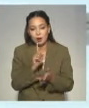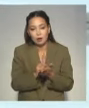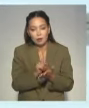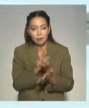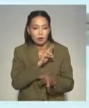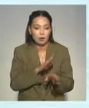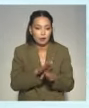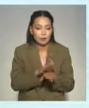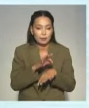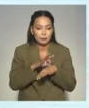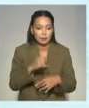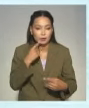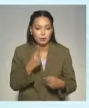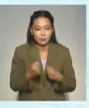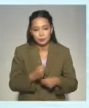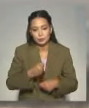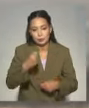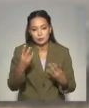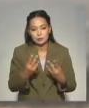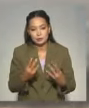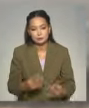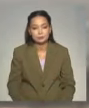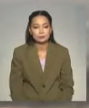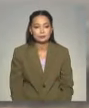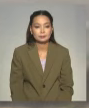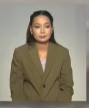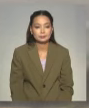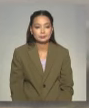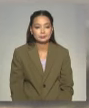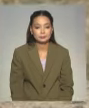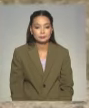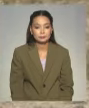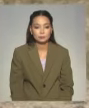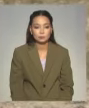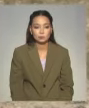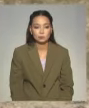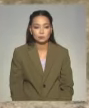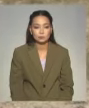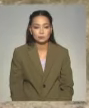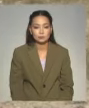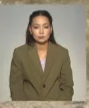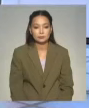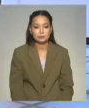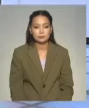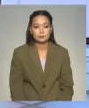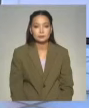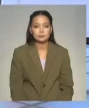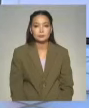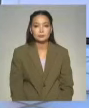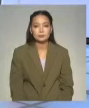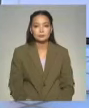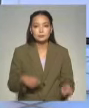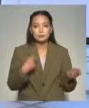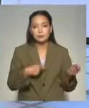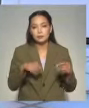сақтау бойынша жұмысты күшейтуді тапсырды. Ақбота Базарбай, Алмаз Жолыбаев, Астана Таймс.